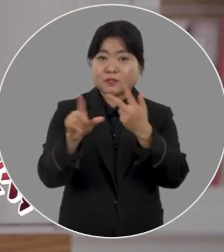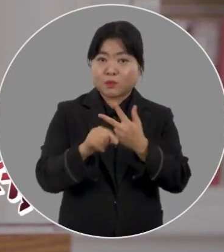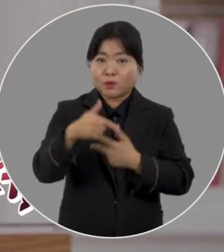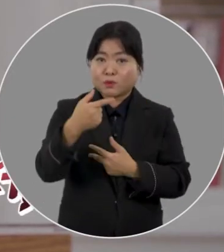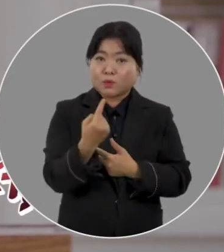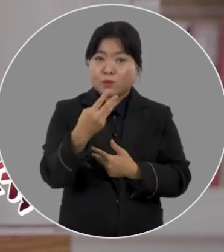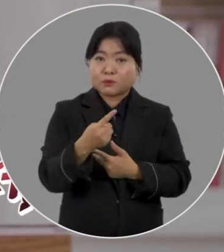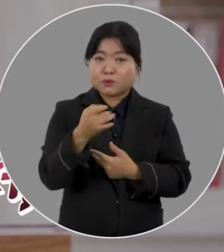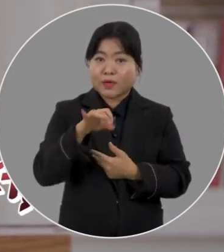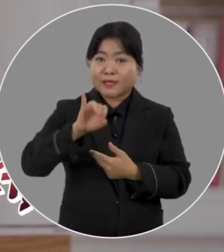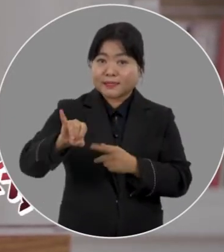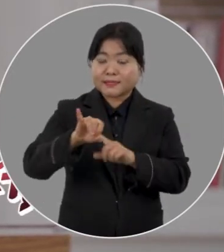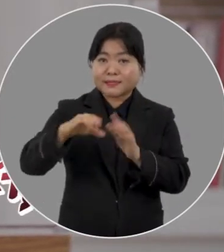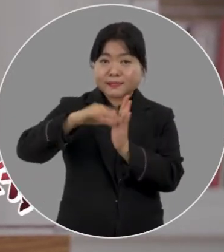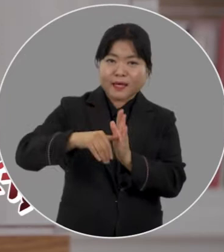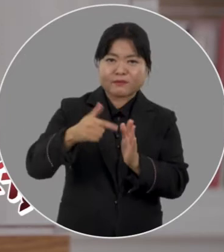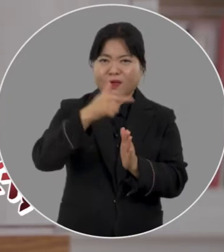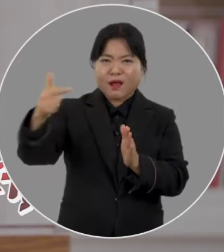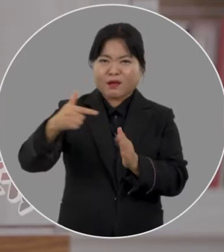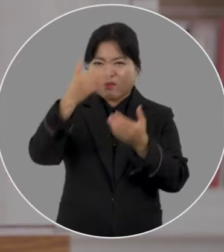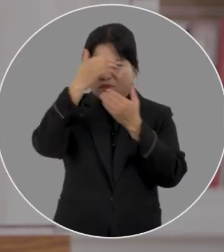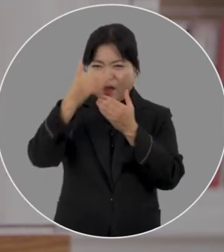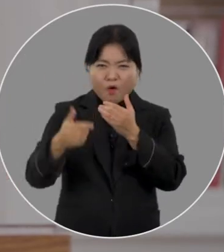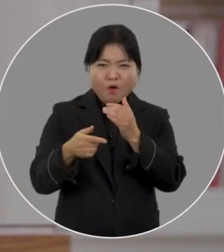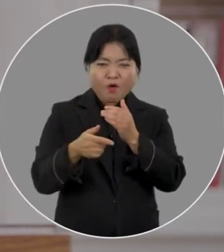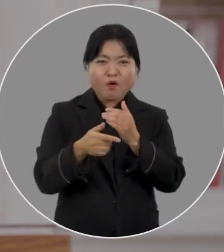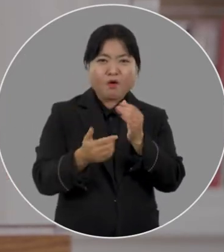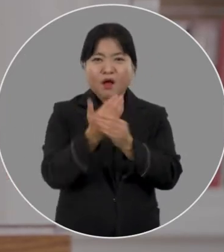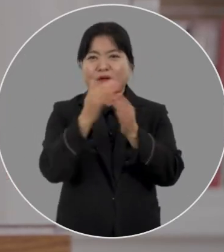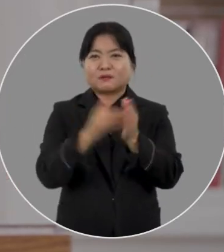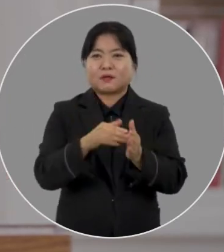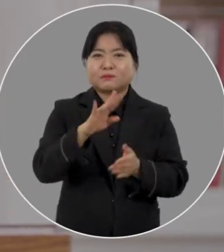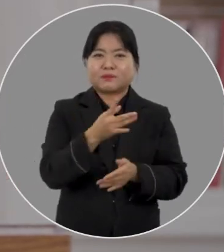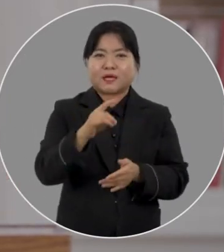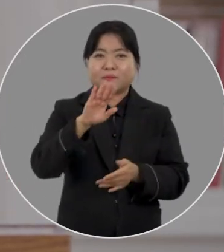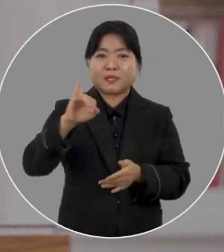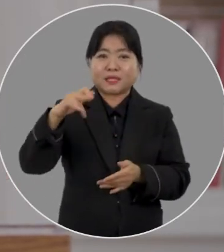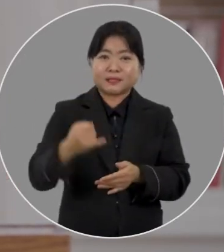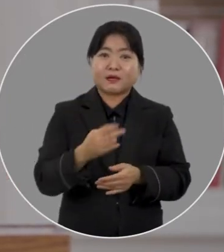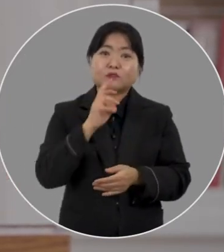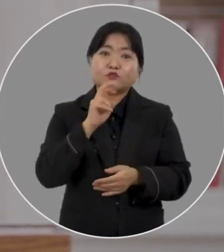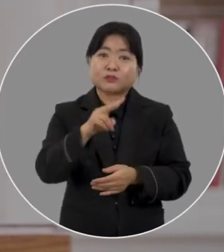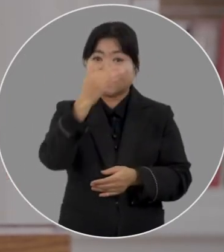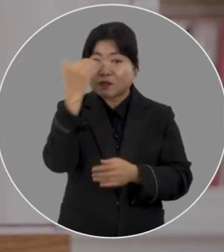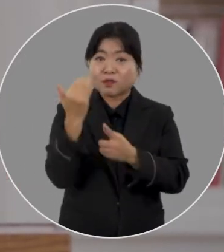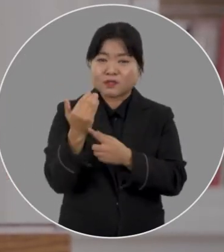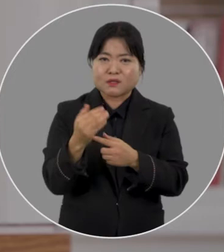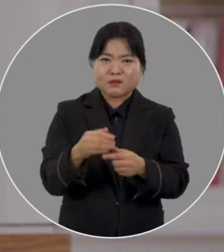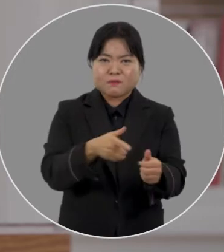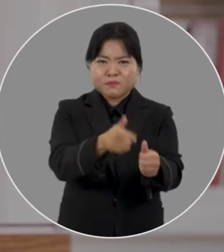노르웨이에서 대량 테러가 일어났었죠. 브레이비크라는 32살의 청년이